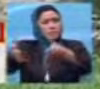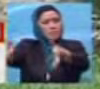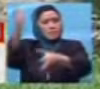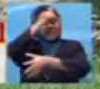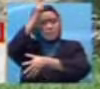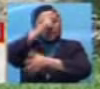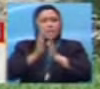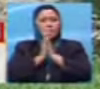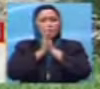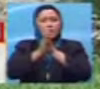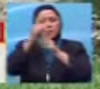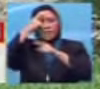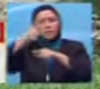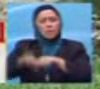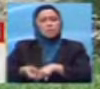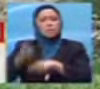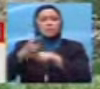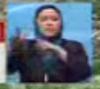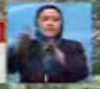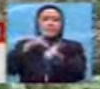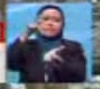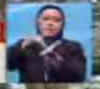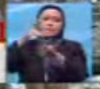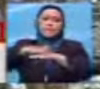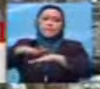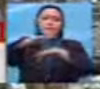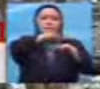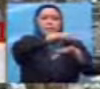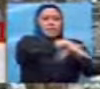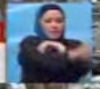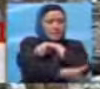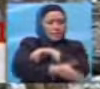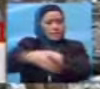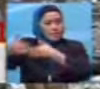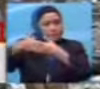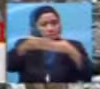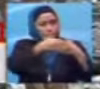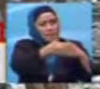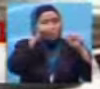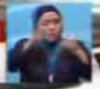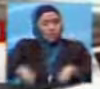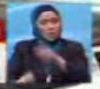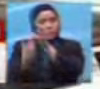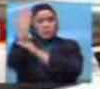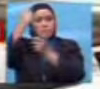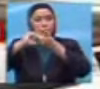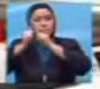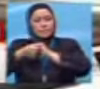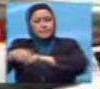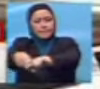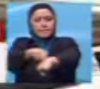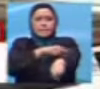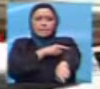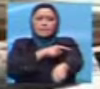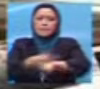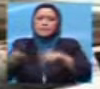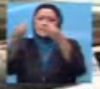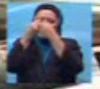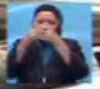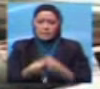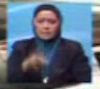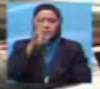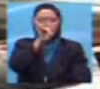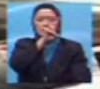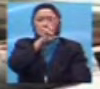terus menghantar bot pelarian Rohingya dan etnik lain ke negara-negara jiran yang boleh menimbulkan masalah berpanjangan. Kira-kira 7,000